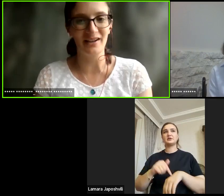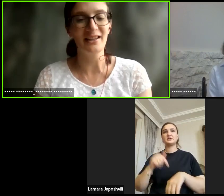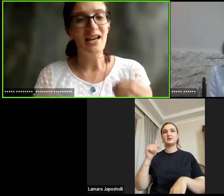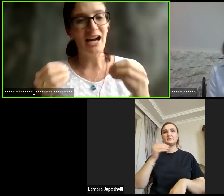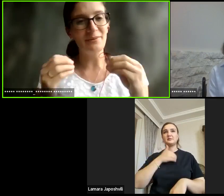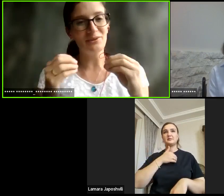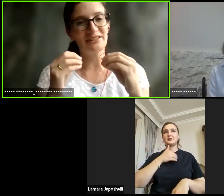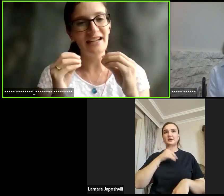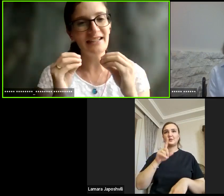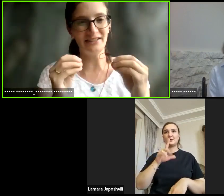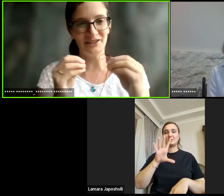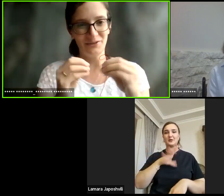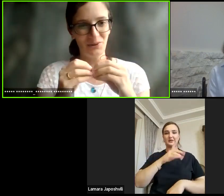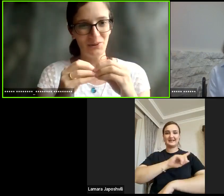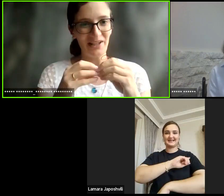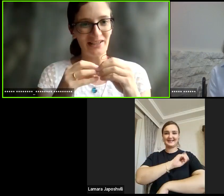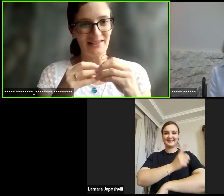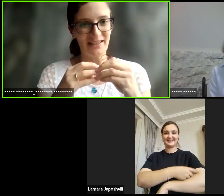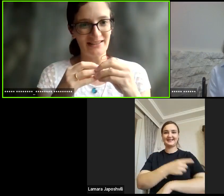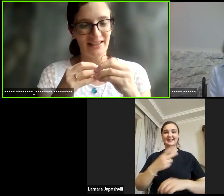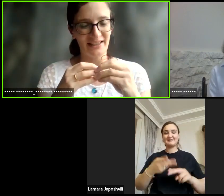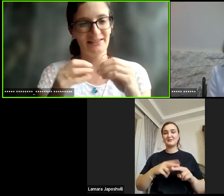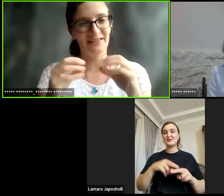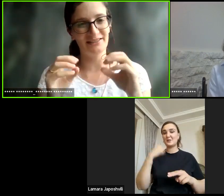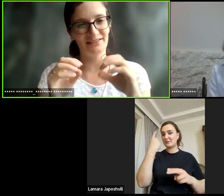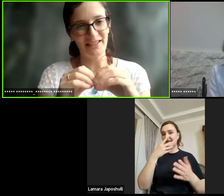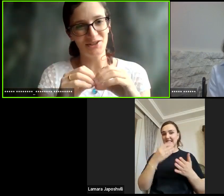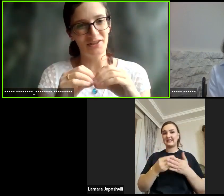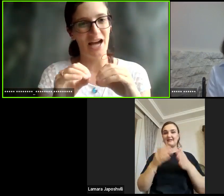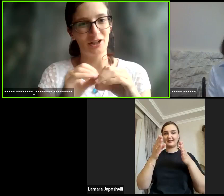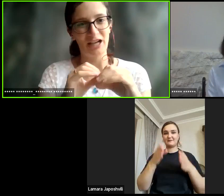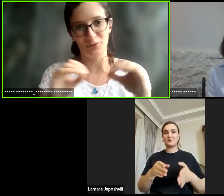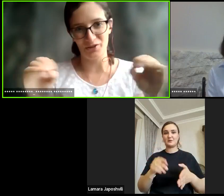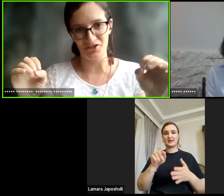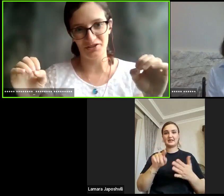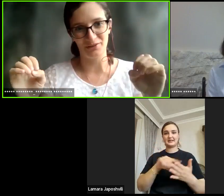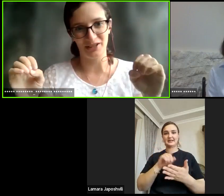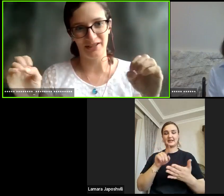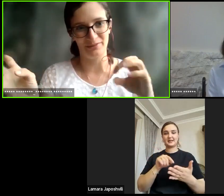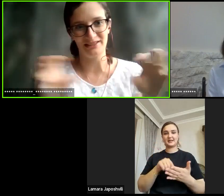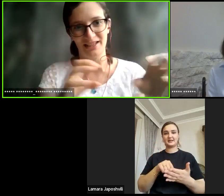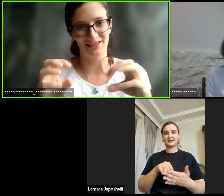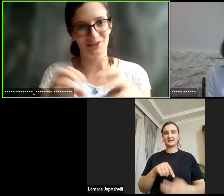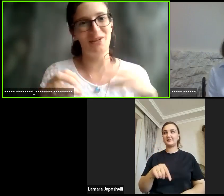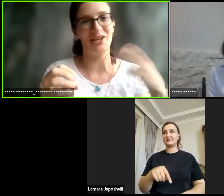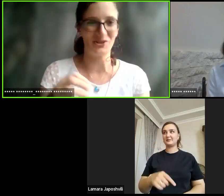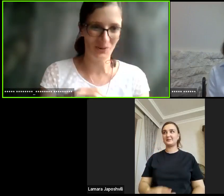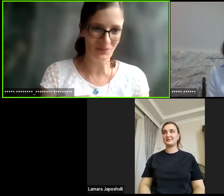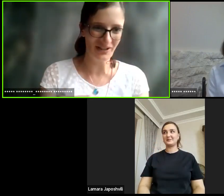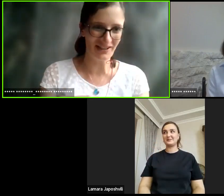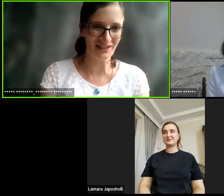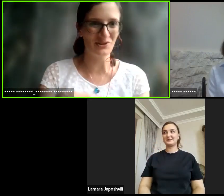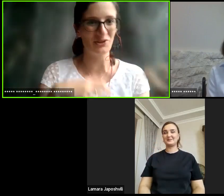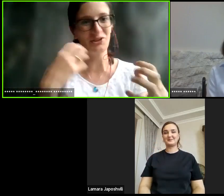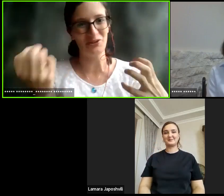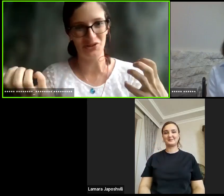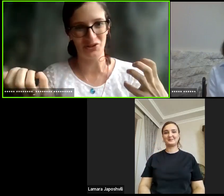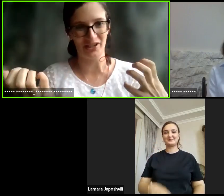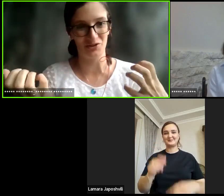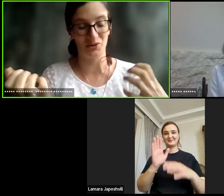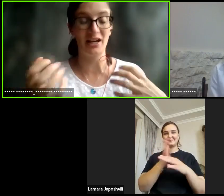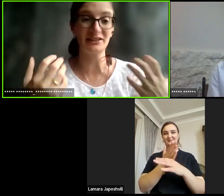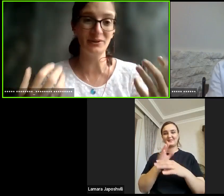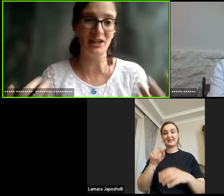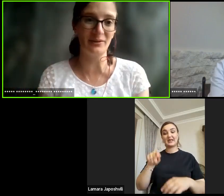მქონდეს მყარად. ამიტომ ძალიან ინდივიდუალური ეს საკითხი და დღეს ჩვენ არ გამოვიჩინავთ რაიმე ცალ-ცალკე რომ ეს ჯობია, ეს ხელჯოხი და